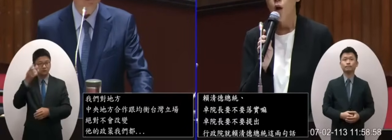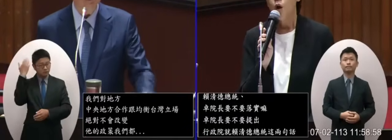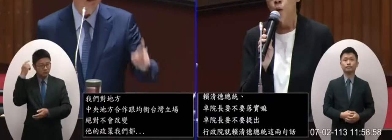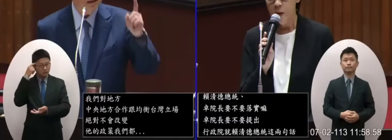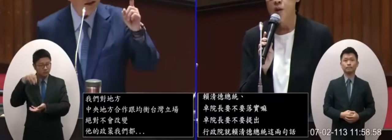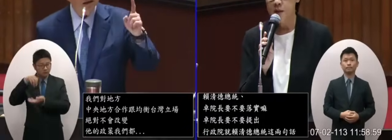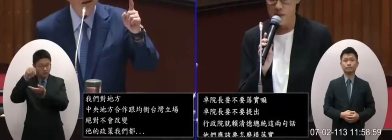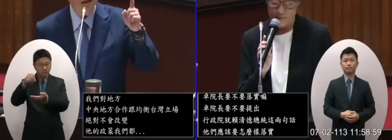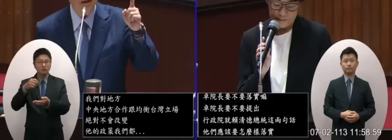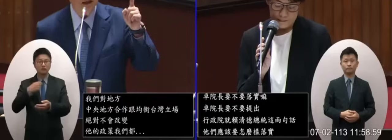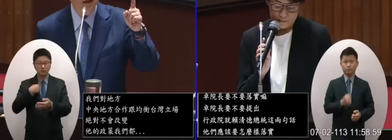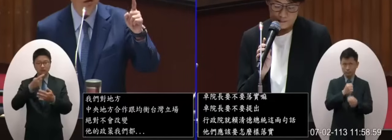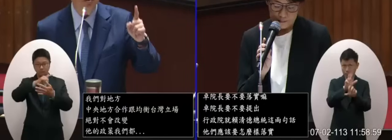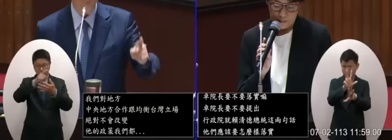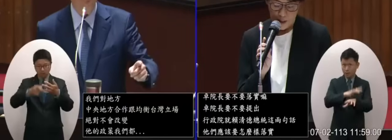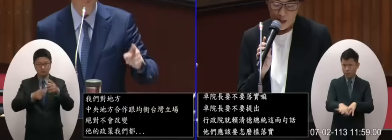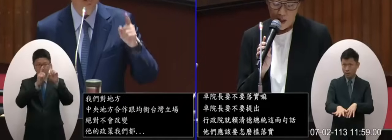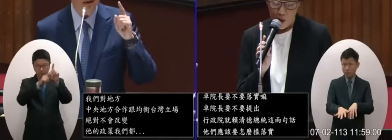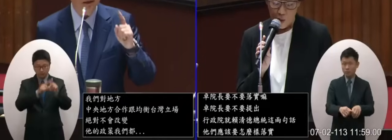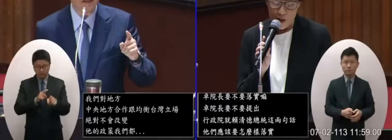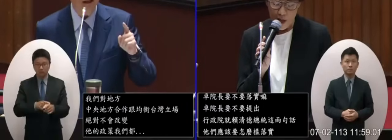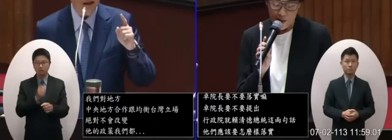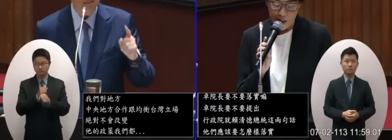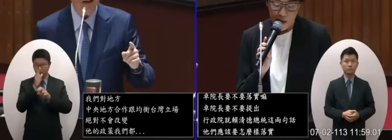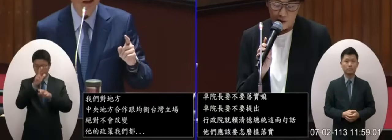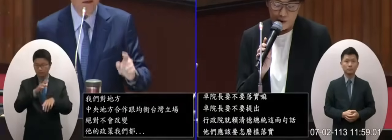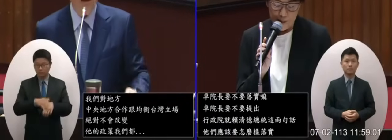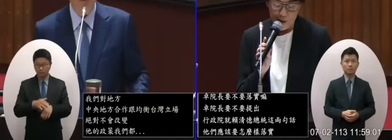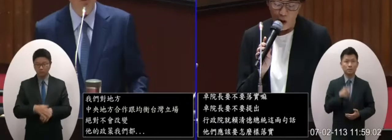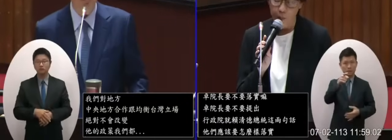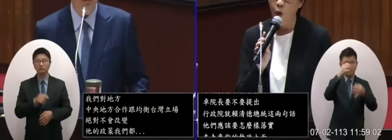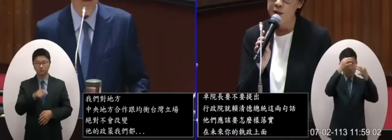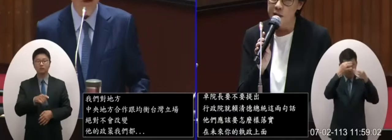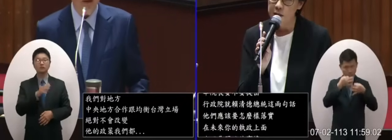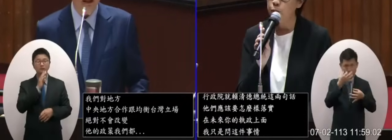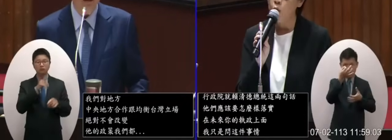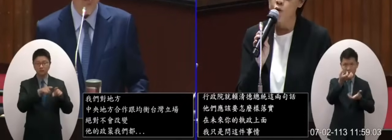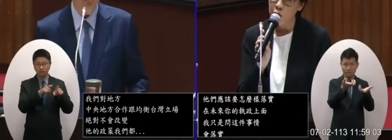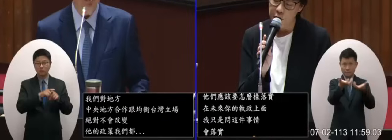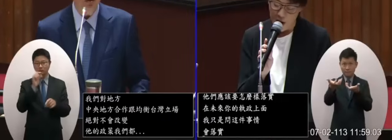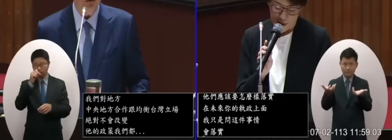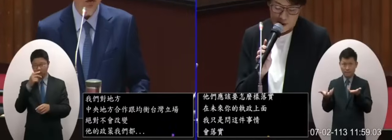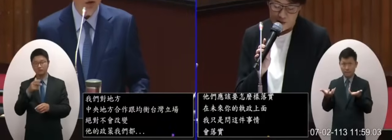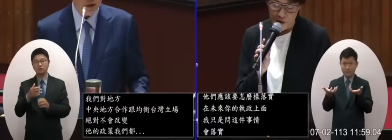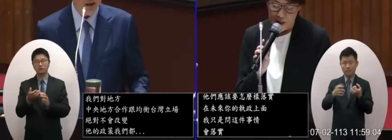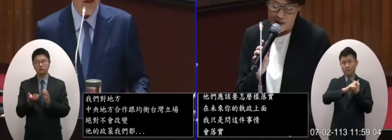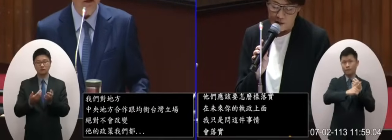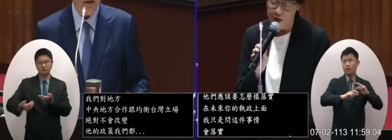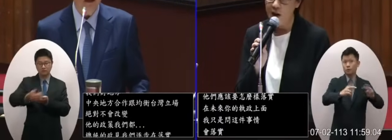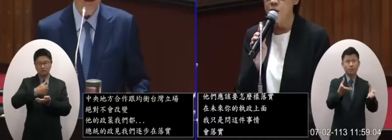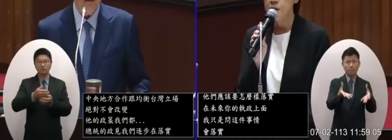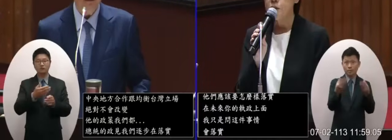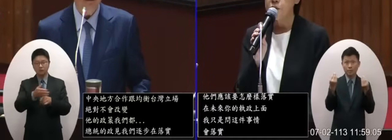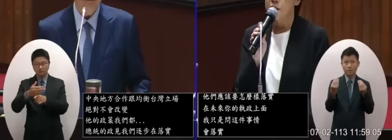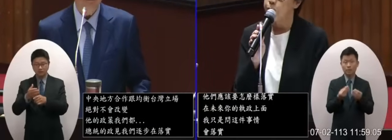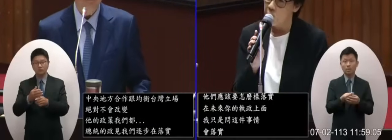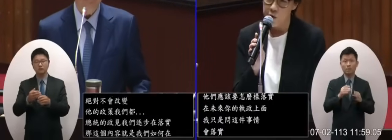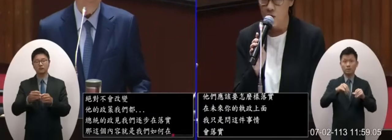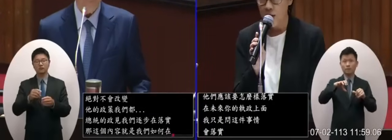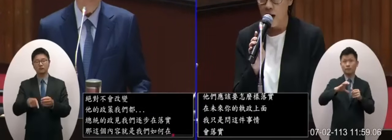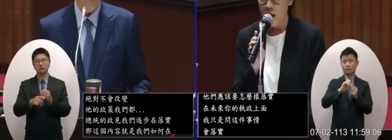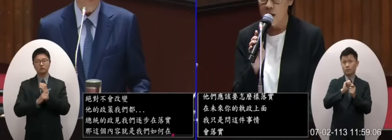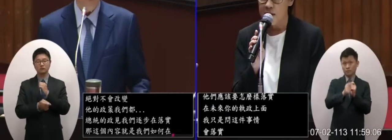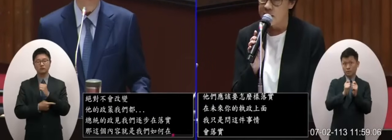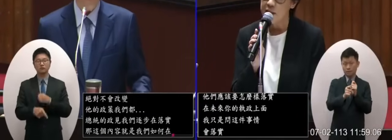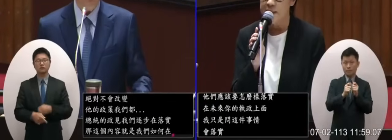逐步在落实， 会落实 这个内容就是我们如何在一般跟特别统筹分配款当中， 不用修法，你要检讨地方税则通则，不